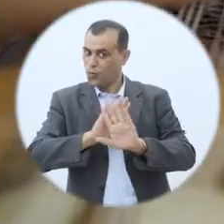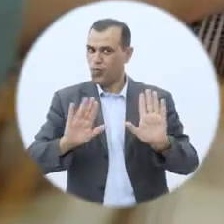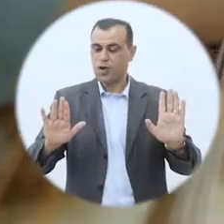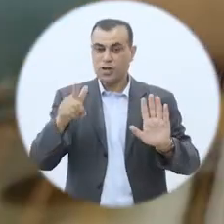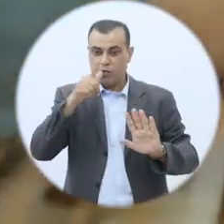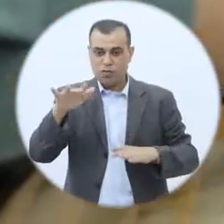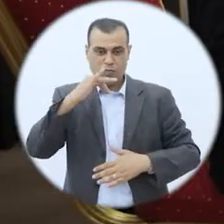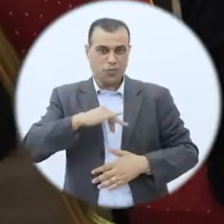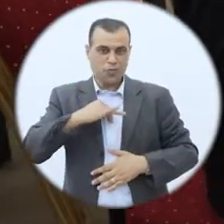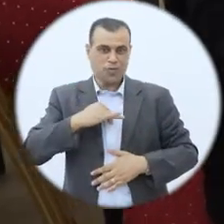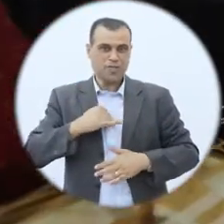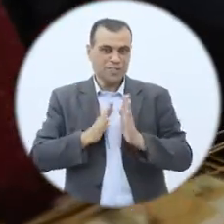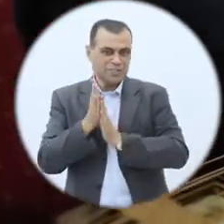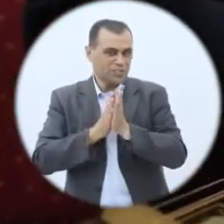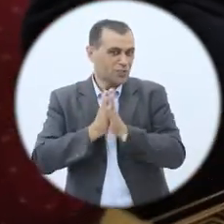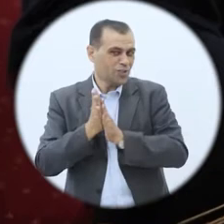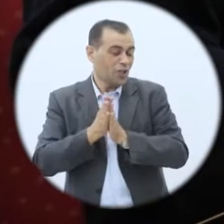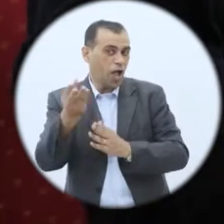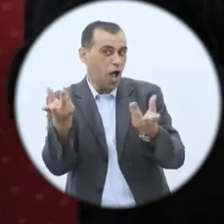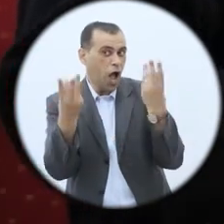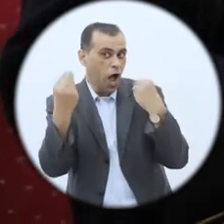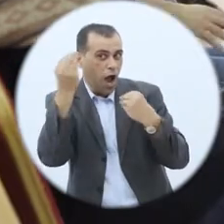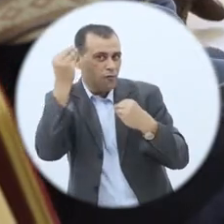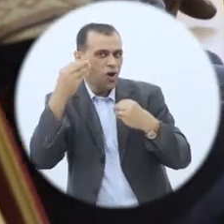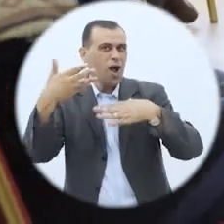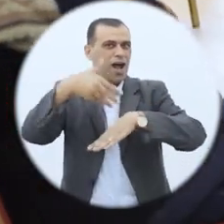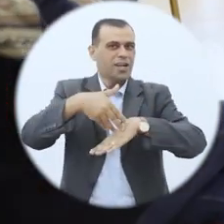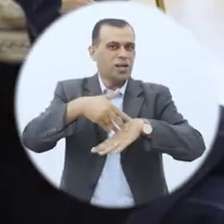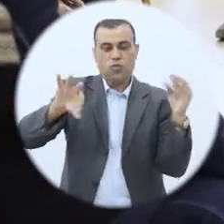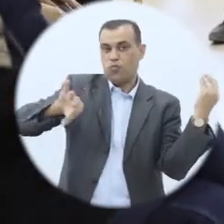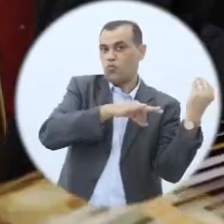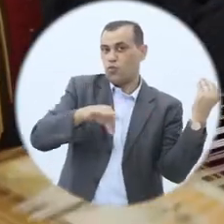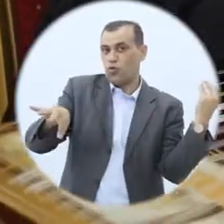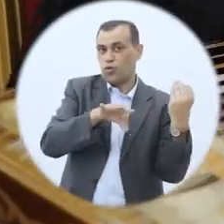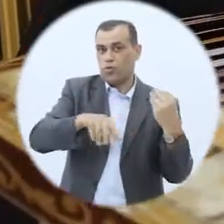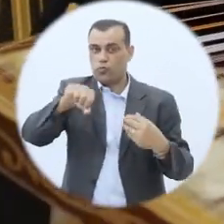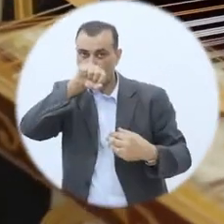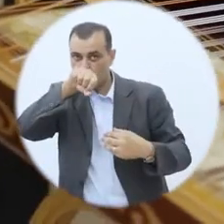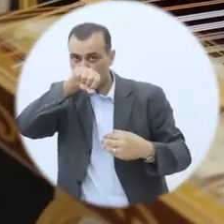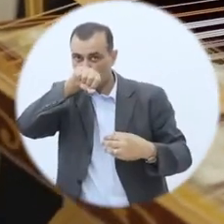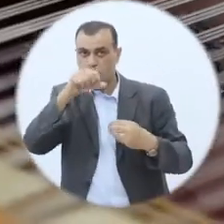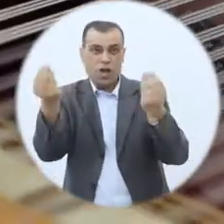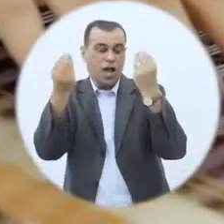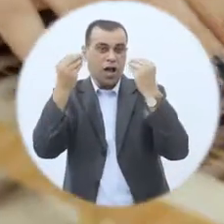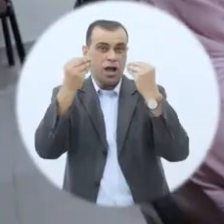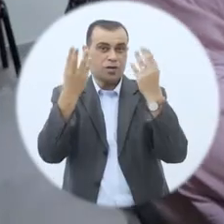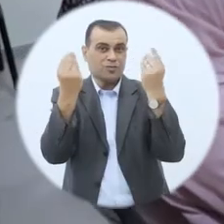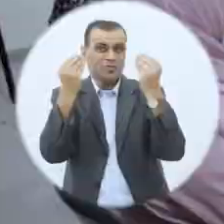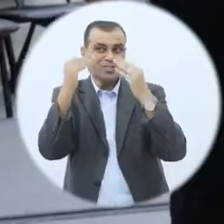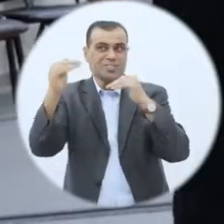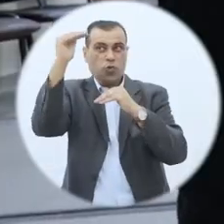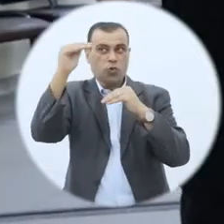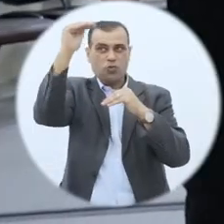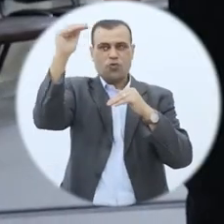عندهم شغف كتير كبير في التعرف على الموسيقى، وصراحة كانوا حابين إنه يتعلموا أكتر.